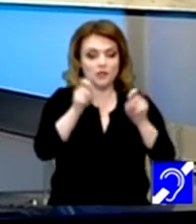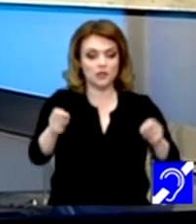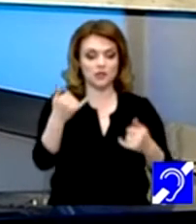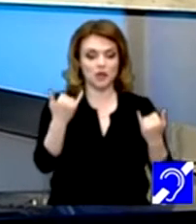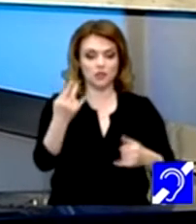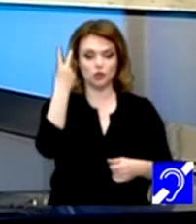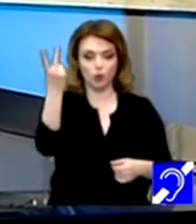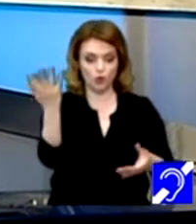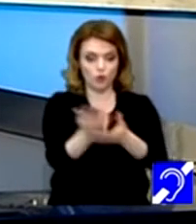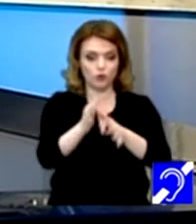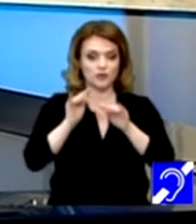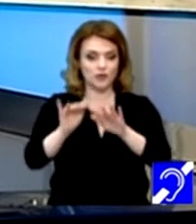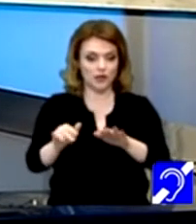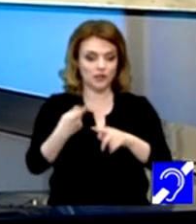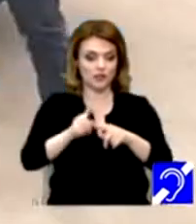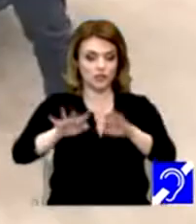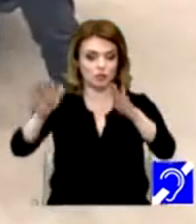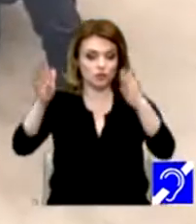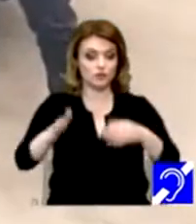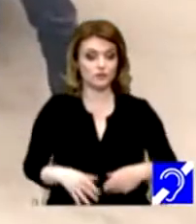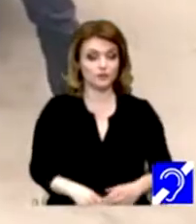cauze penale în acest caz.